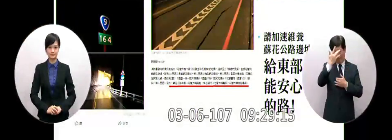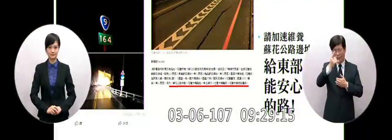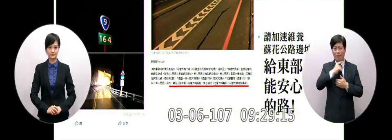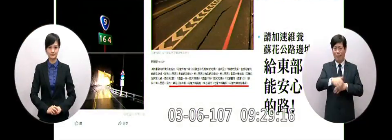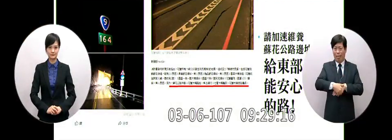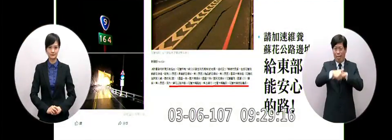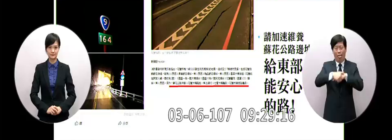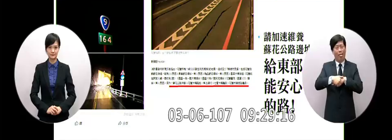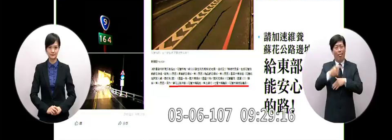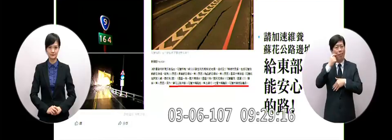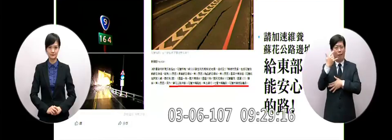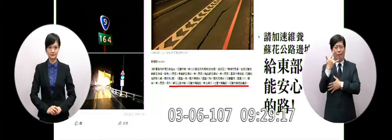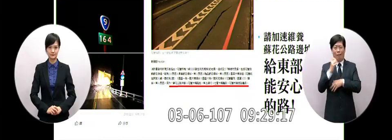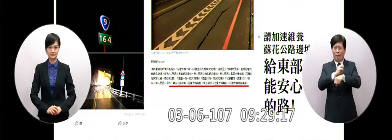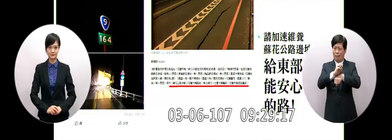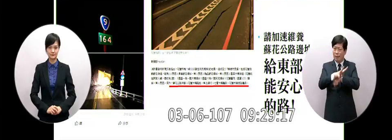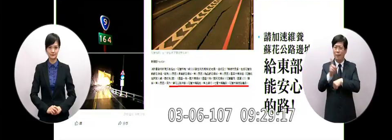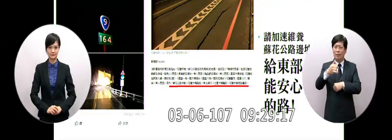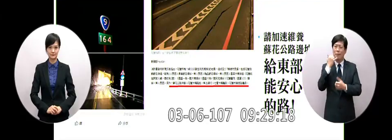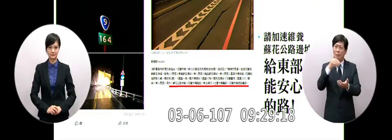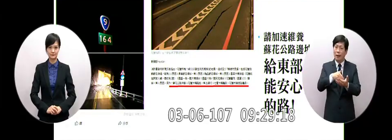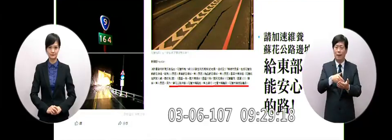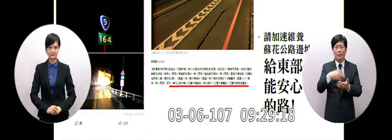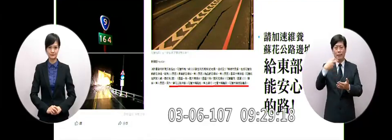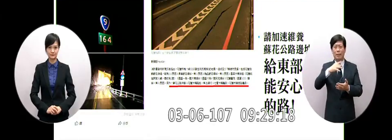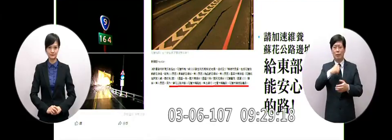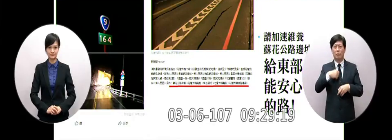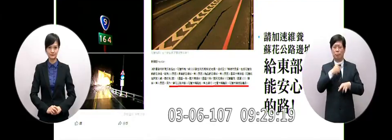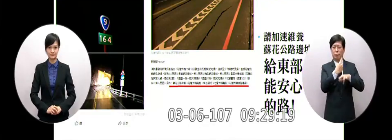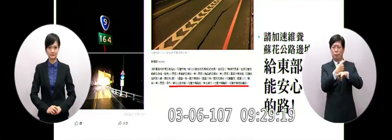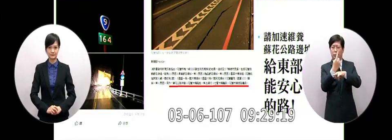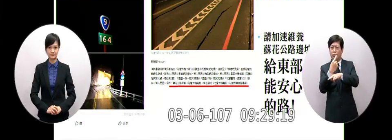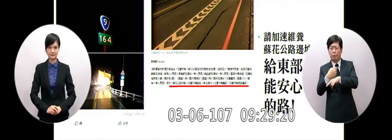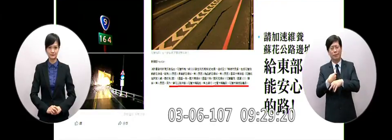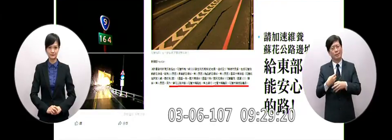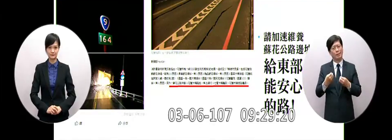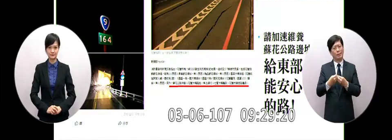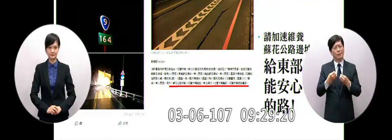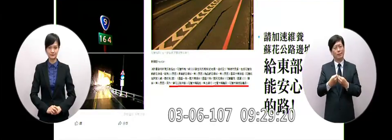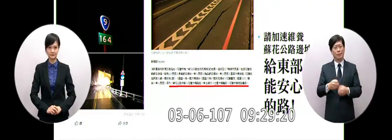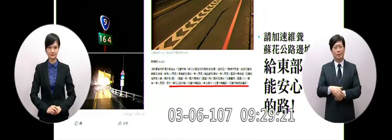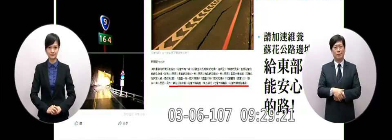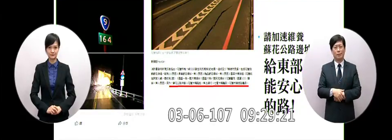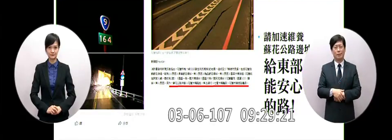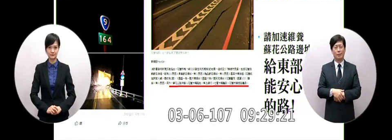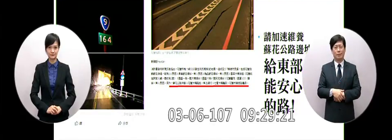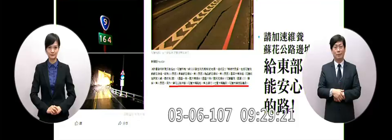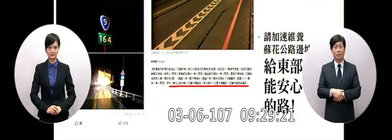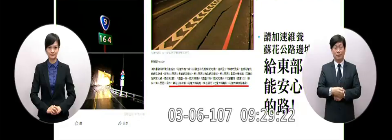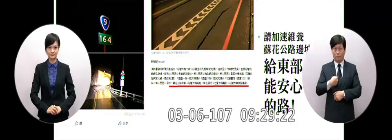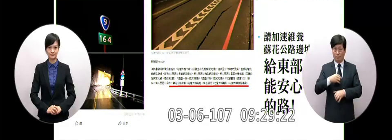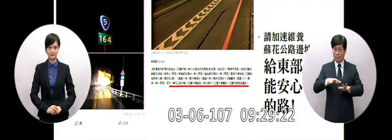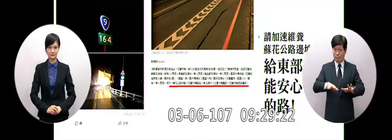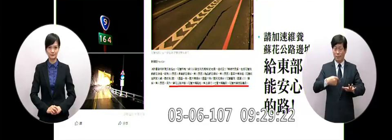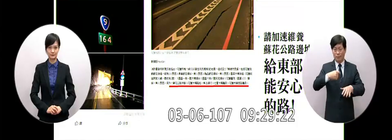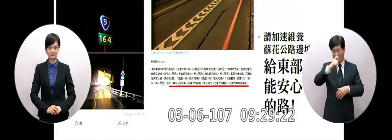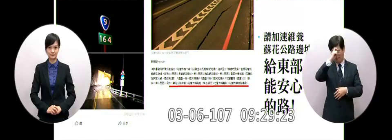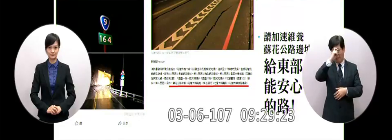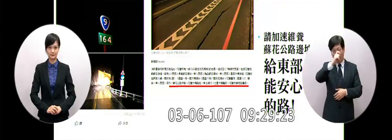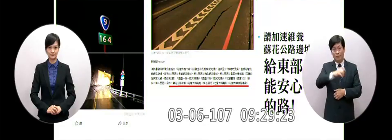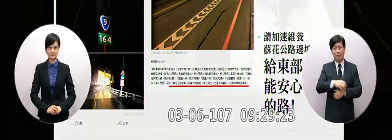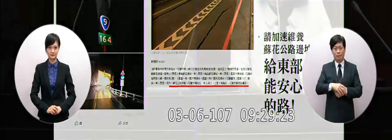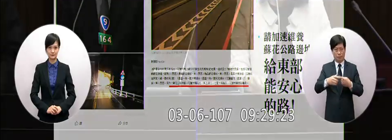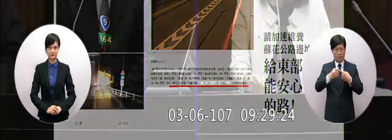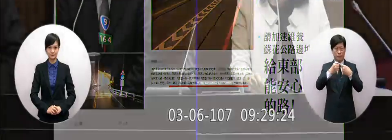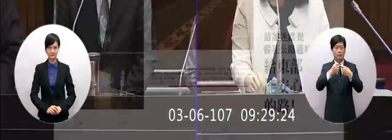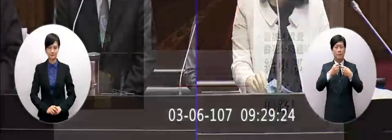能量4个小时以后才进得来，而且都是坐飞机才进得来。好，所以在这里呢，我们还是希